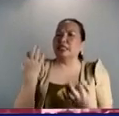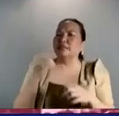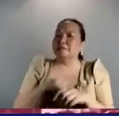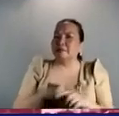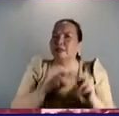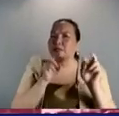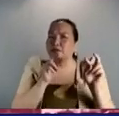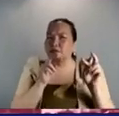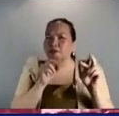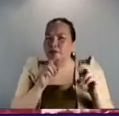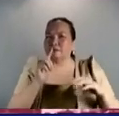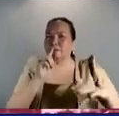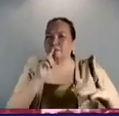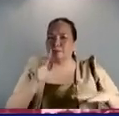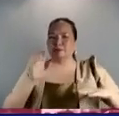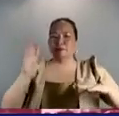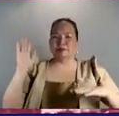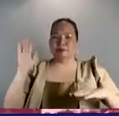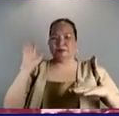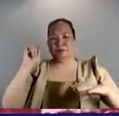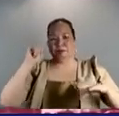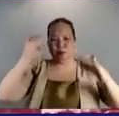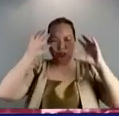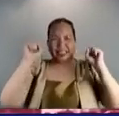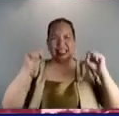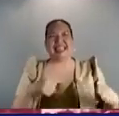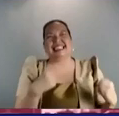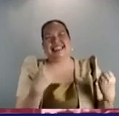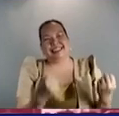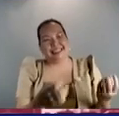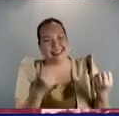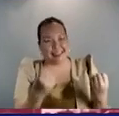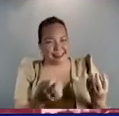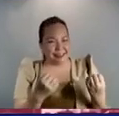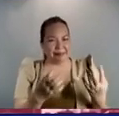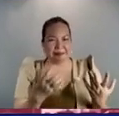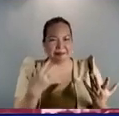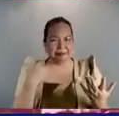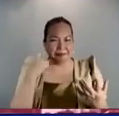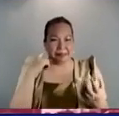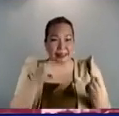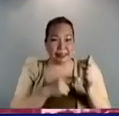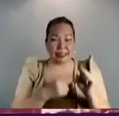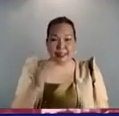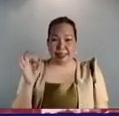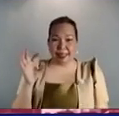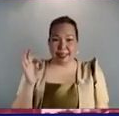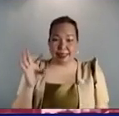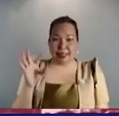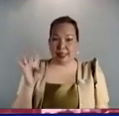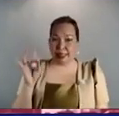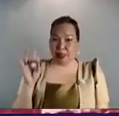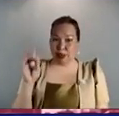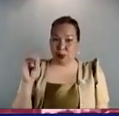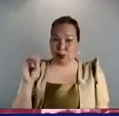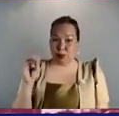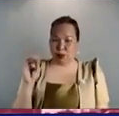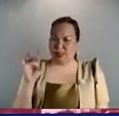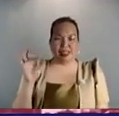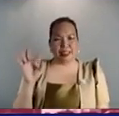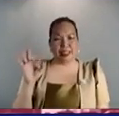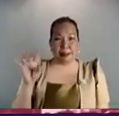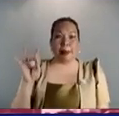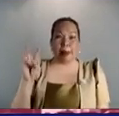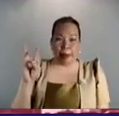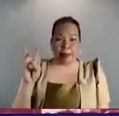mo? Na presidente? Ilan na? Medyo marami na rin po. No? Simula noong 1980. Six. Okay.